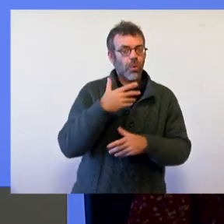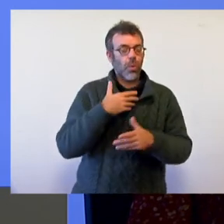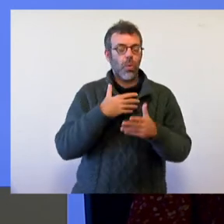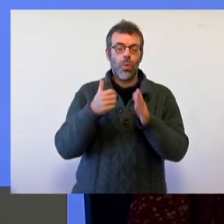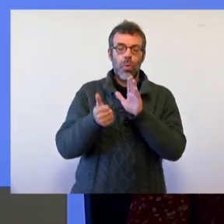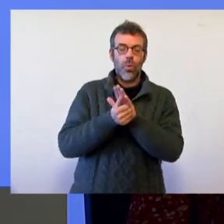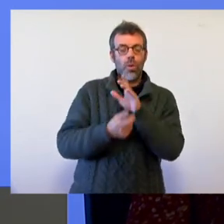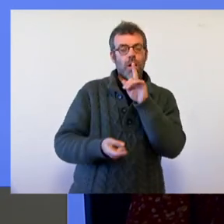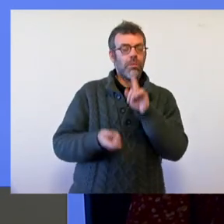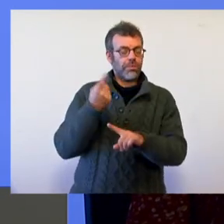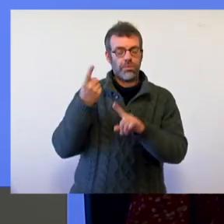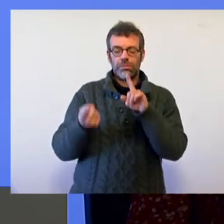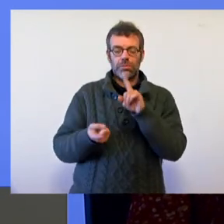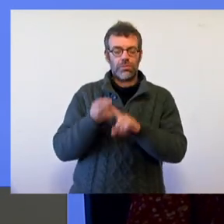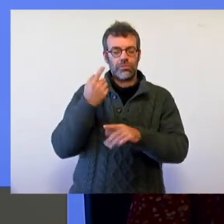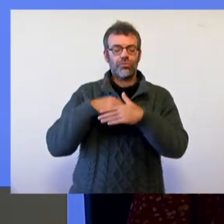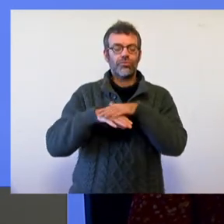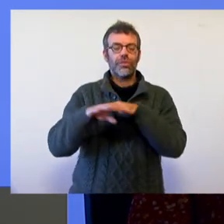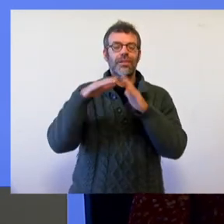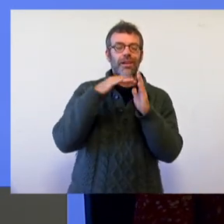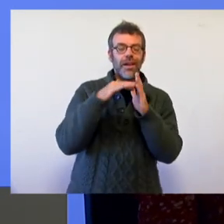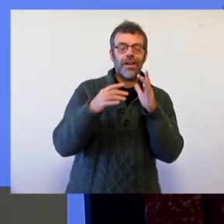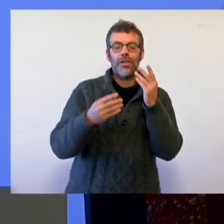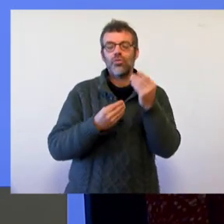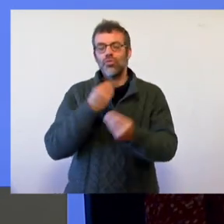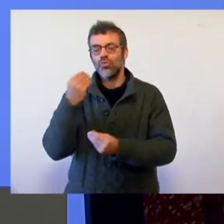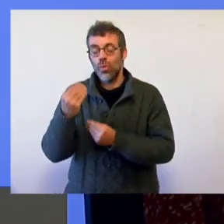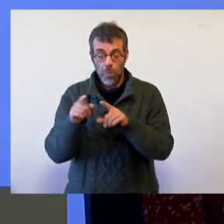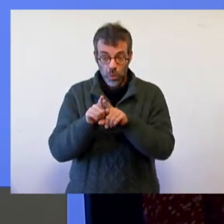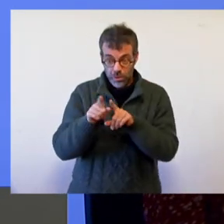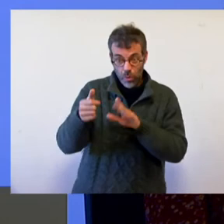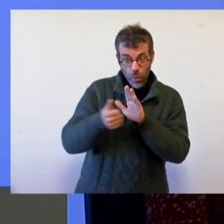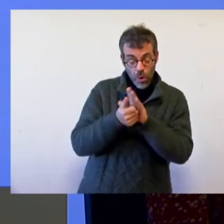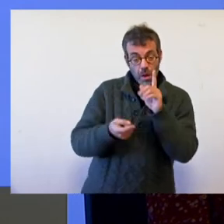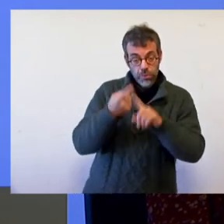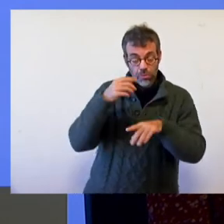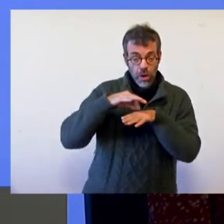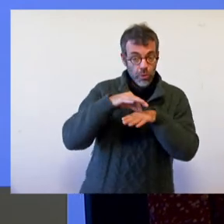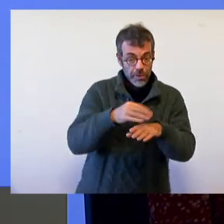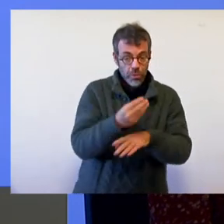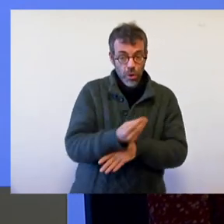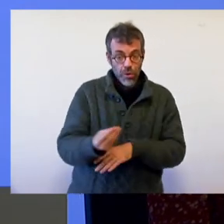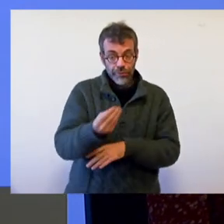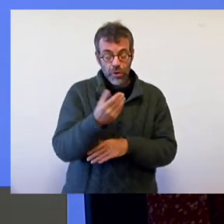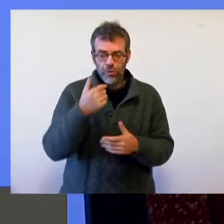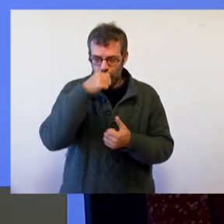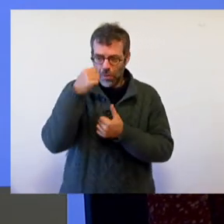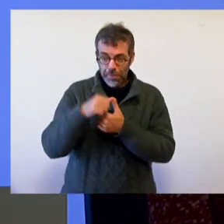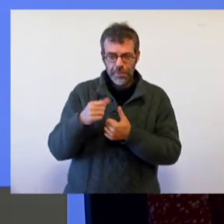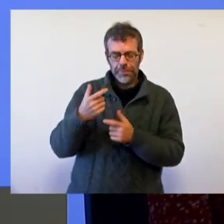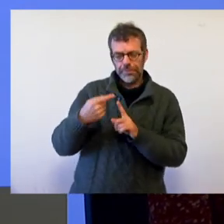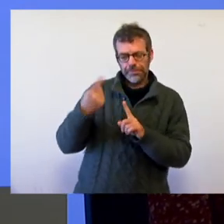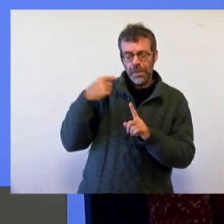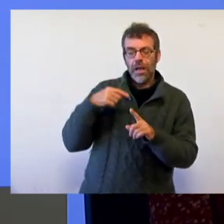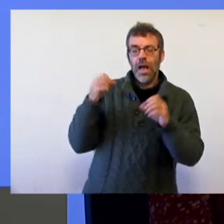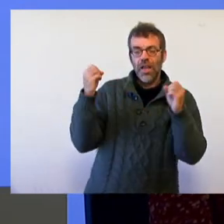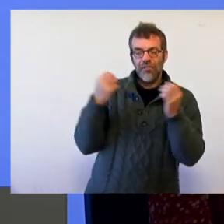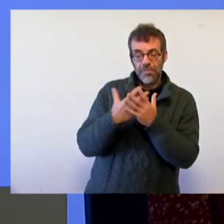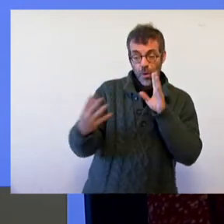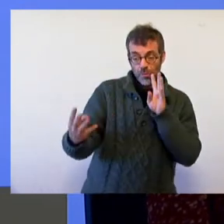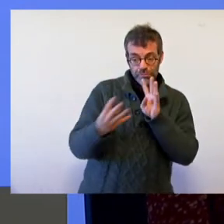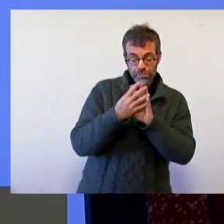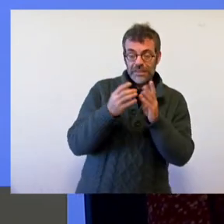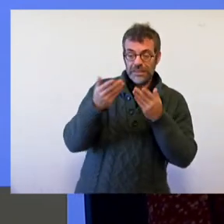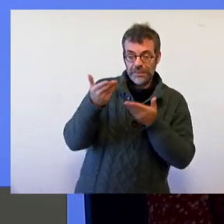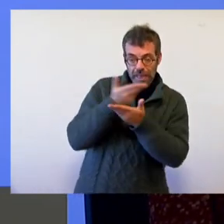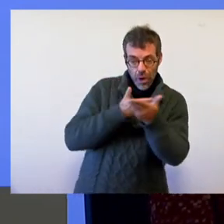des enfants, plus des crèches actuelles et des 300 places à venir, et donc de travailler ensemble. Et ça, ce